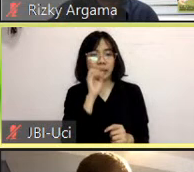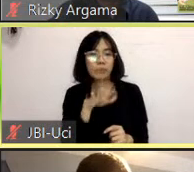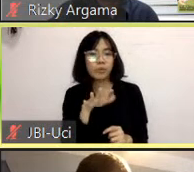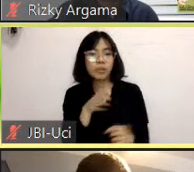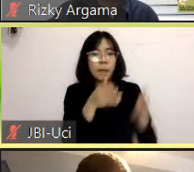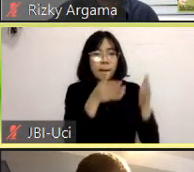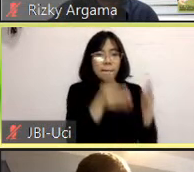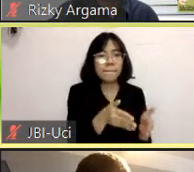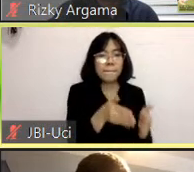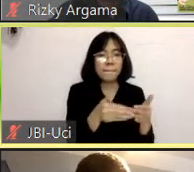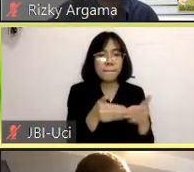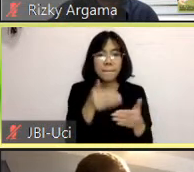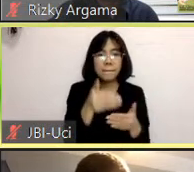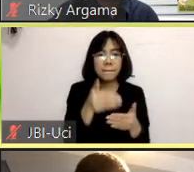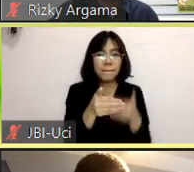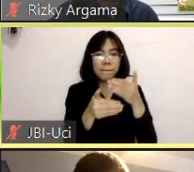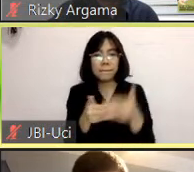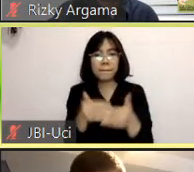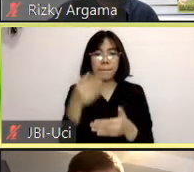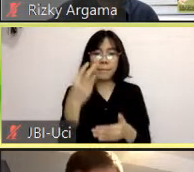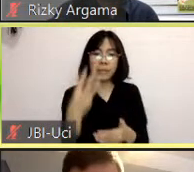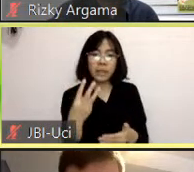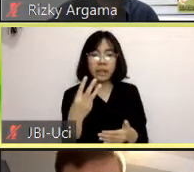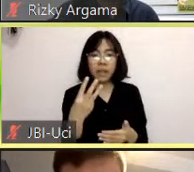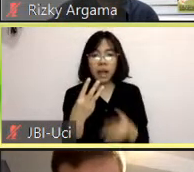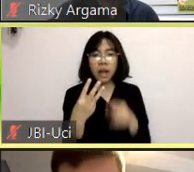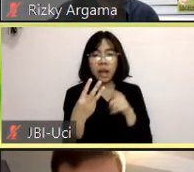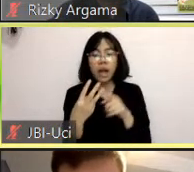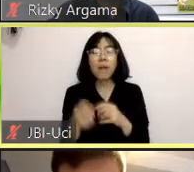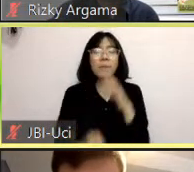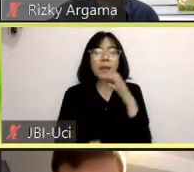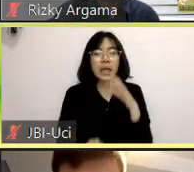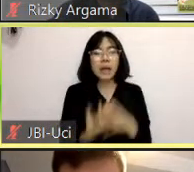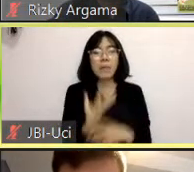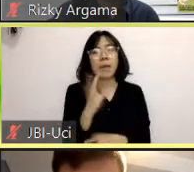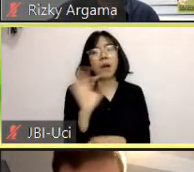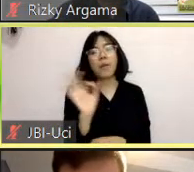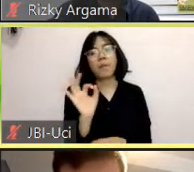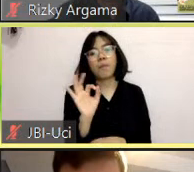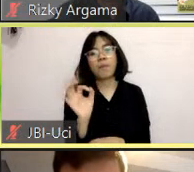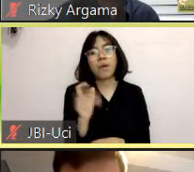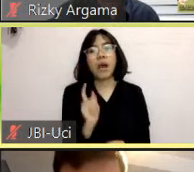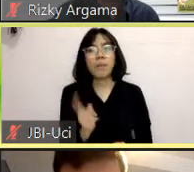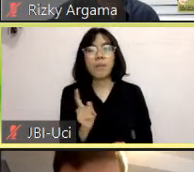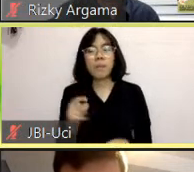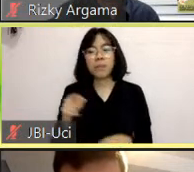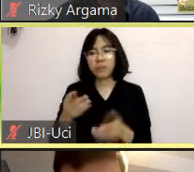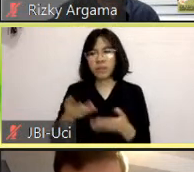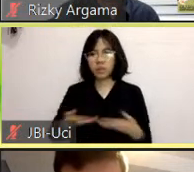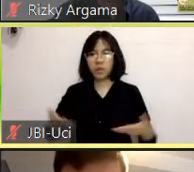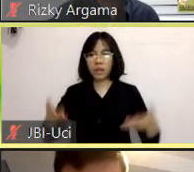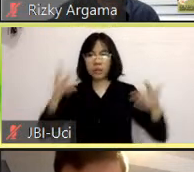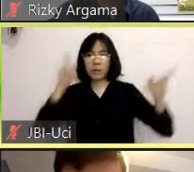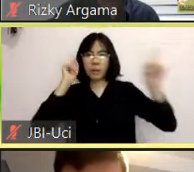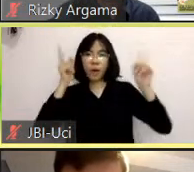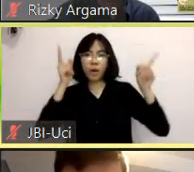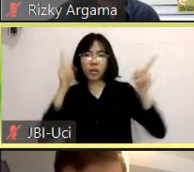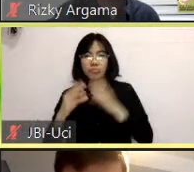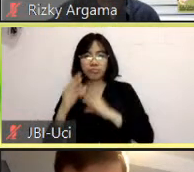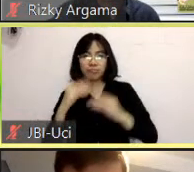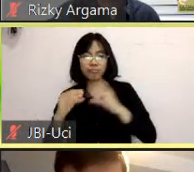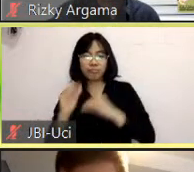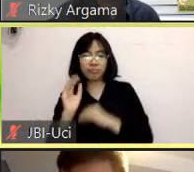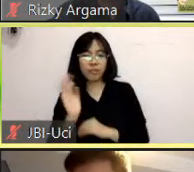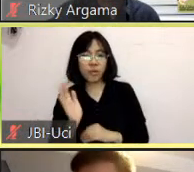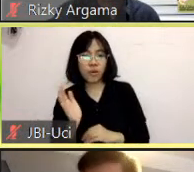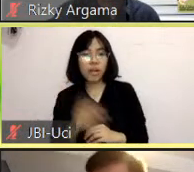ini kurang berkembang ya. Mungkin dari segi politik ini banyak didiskusikan, tapi di sektor tadi dibandingkan